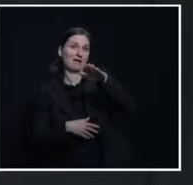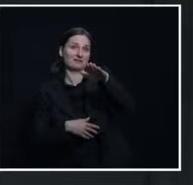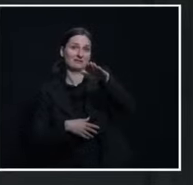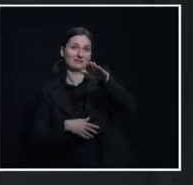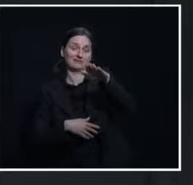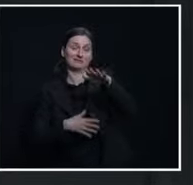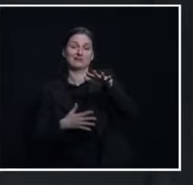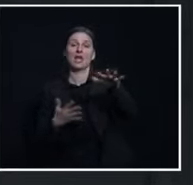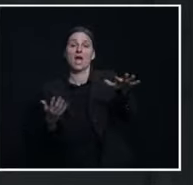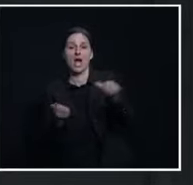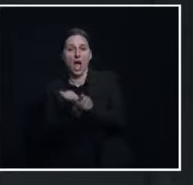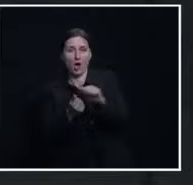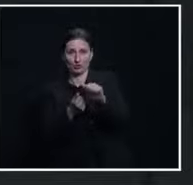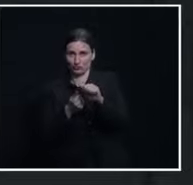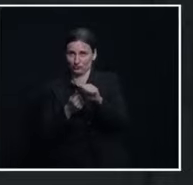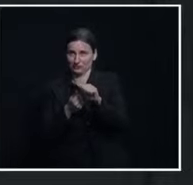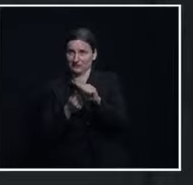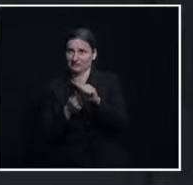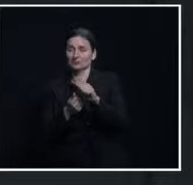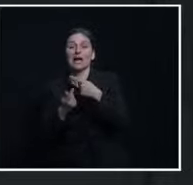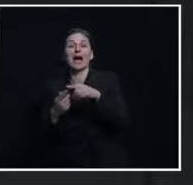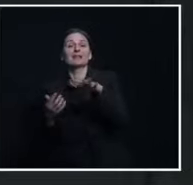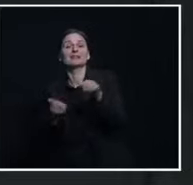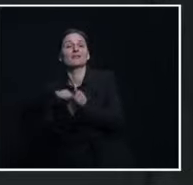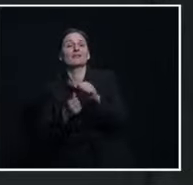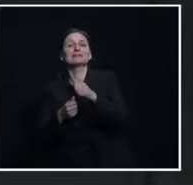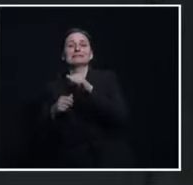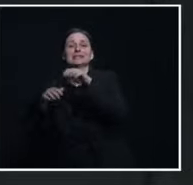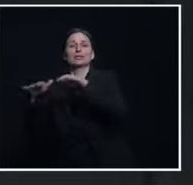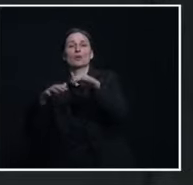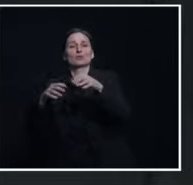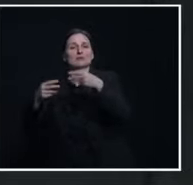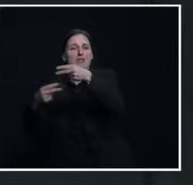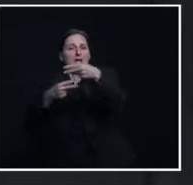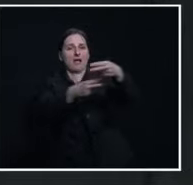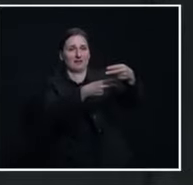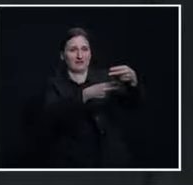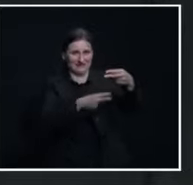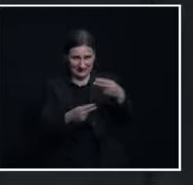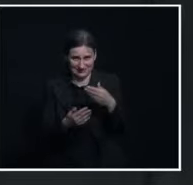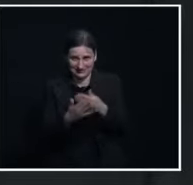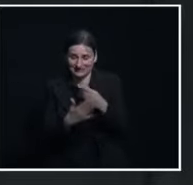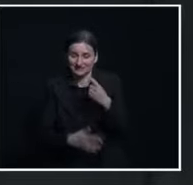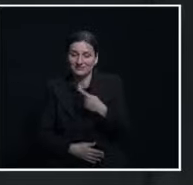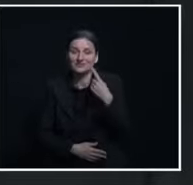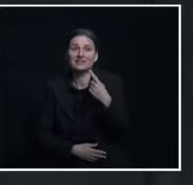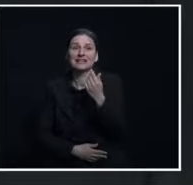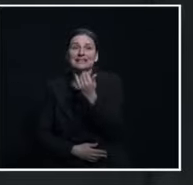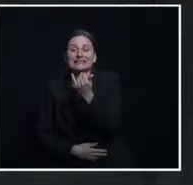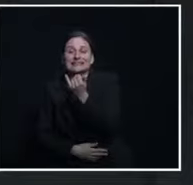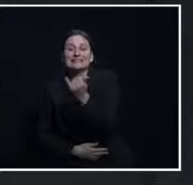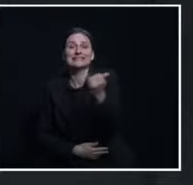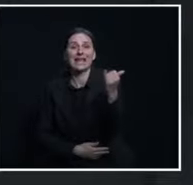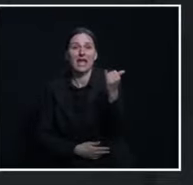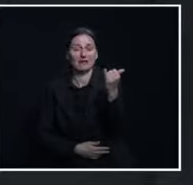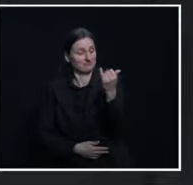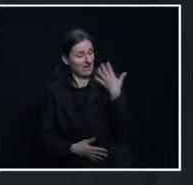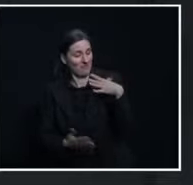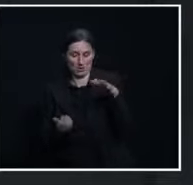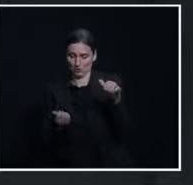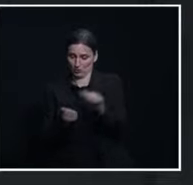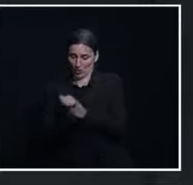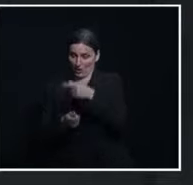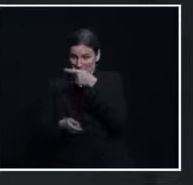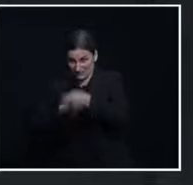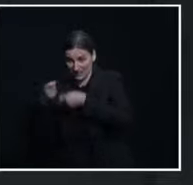nach Auschwitz oder in andere Vernichtungslager deportiert wurden, vermittelt uns, dass hinter jedem der im Holocaust